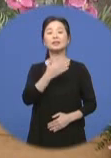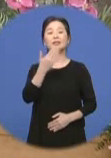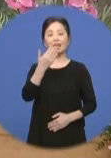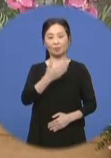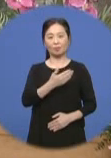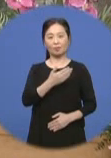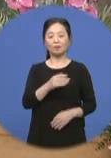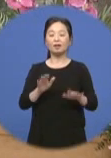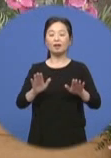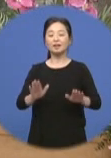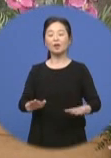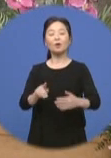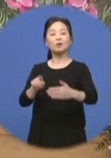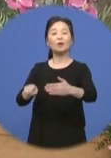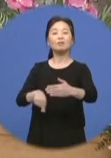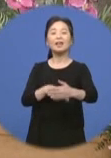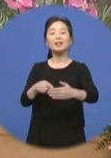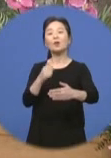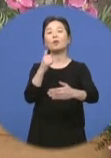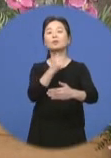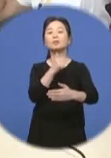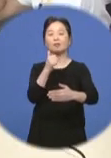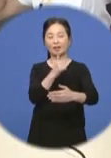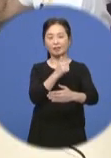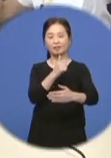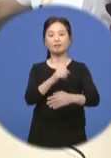の特集をご紹介しましょう。